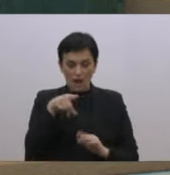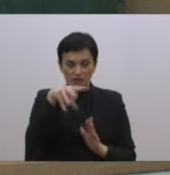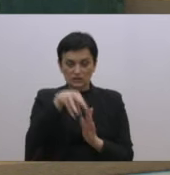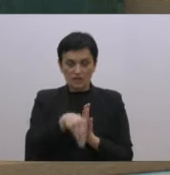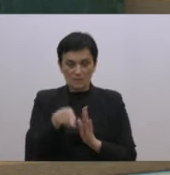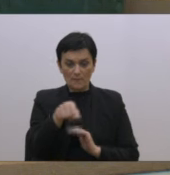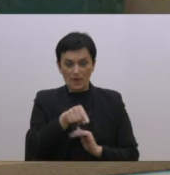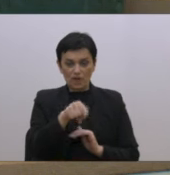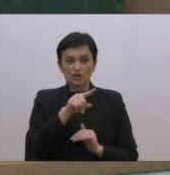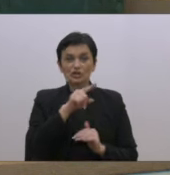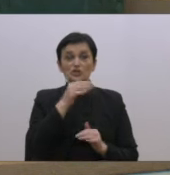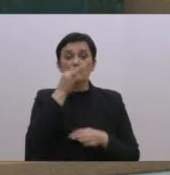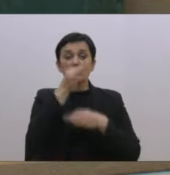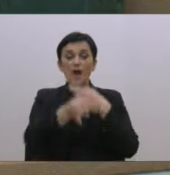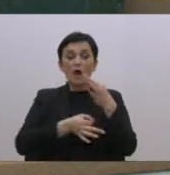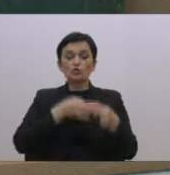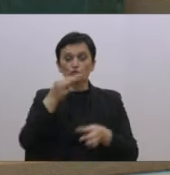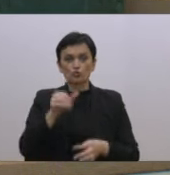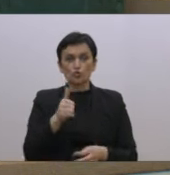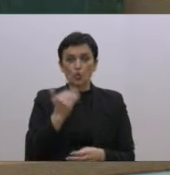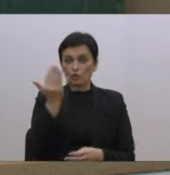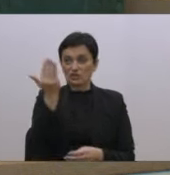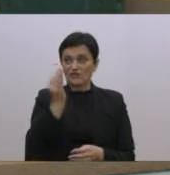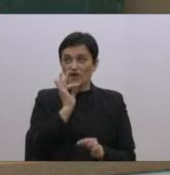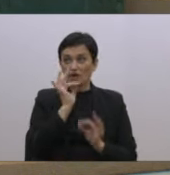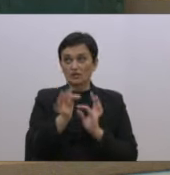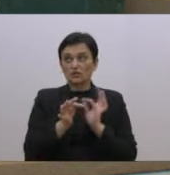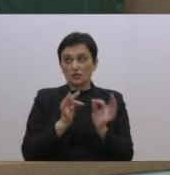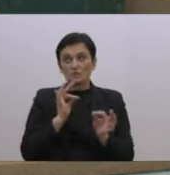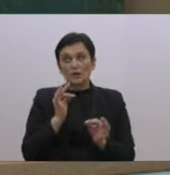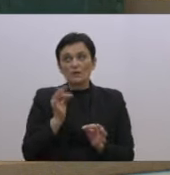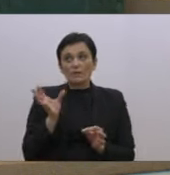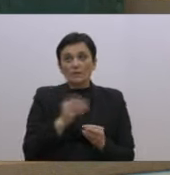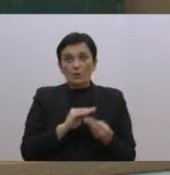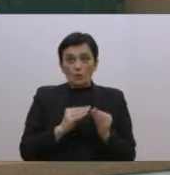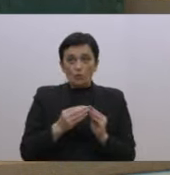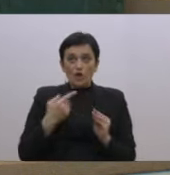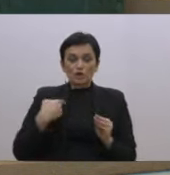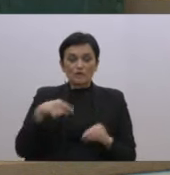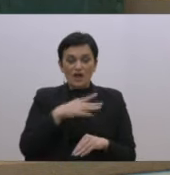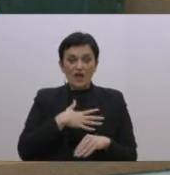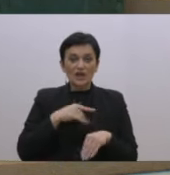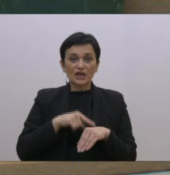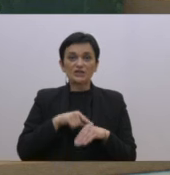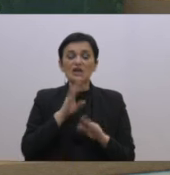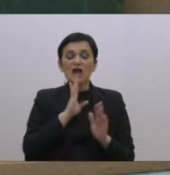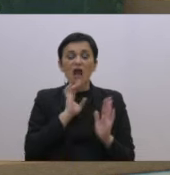და გასცეს კითხვები პასუხს ისევე როგორც თქვენცებთ. მაგალითად იმ პრობლემაზე, რომელიც ჩვენ ყველას გვაწუხებს,